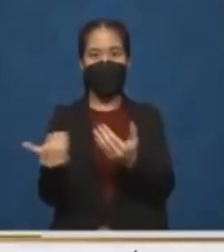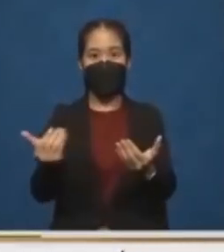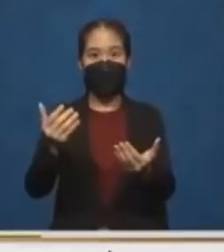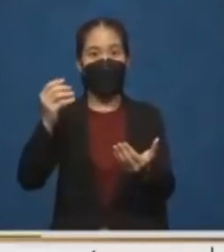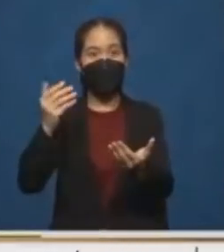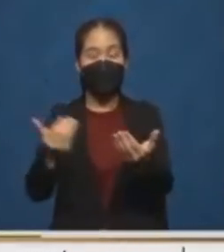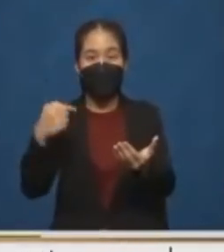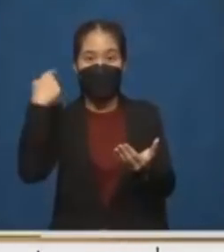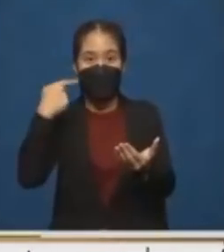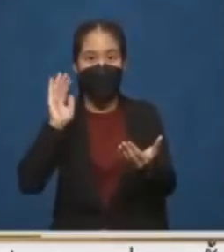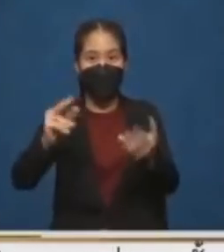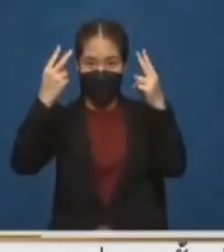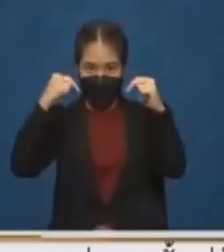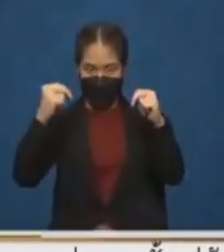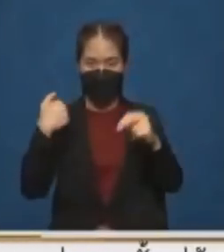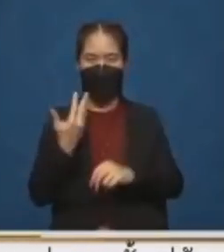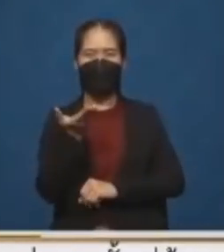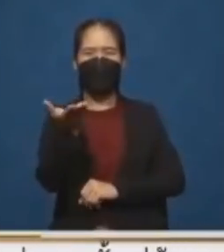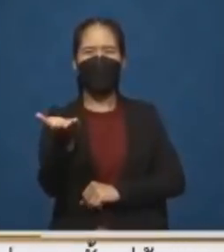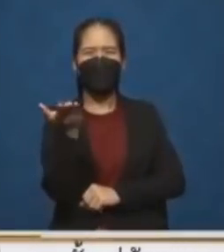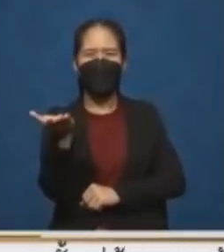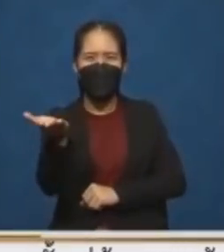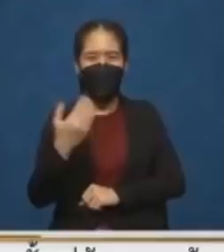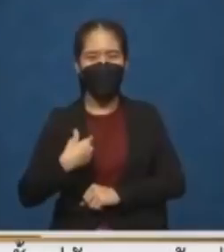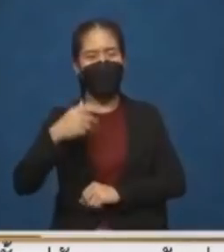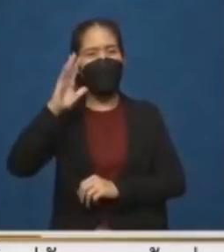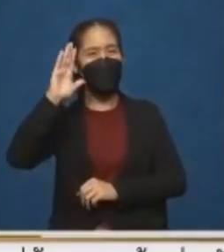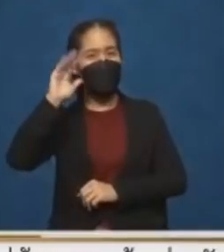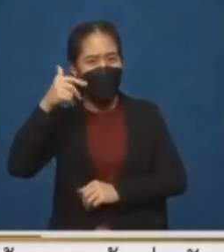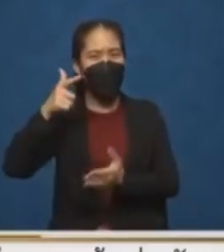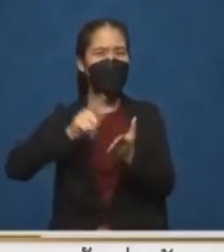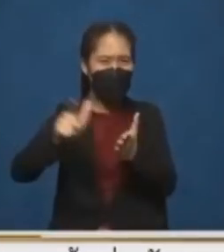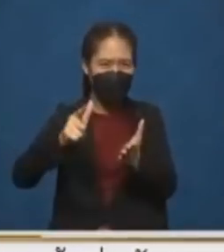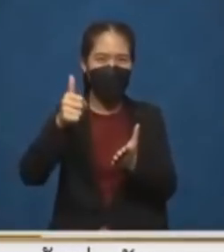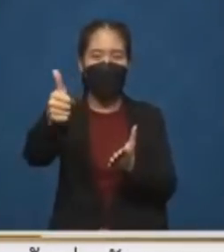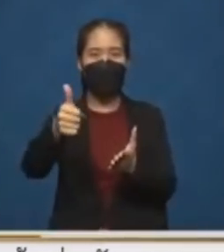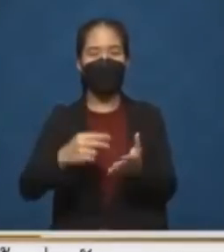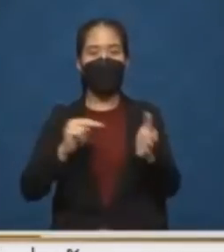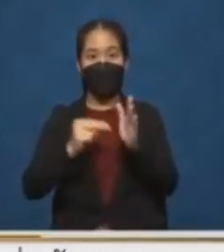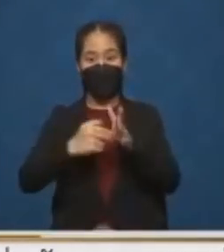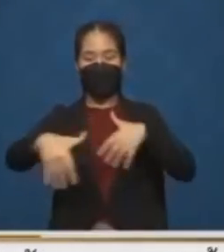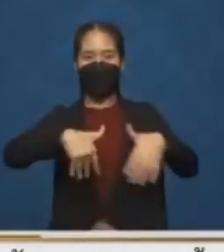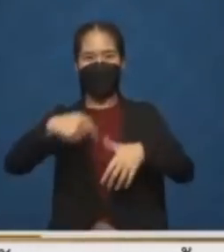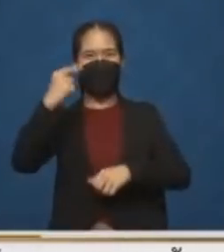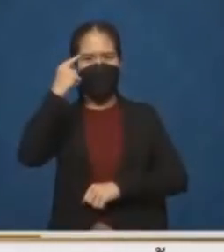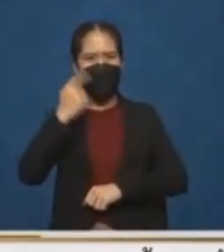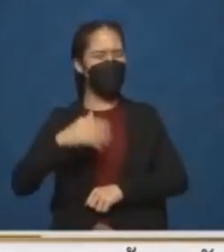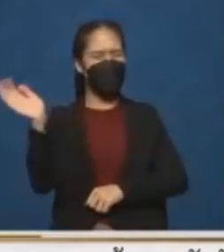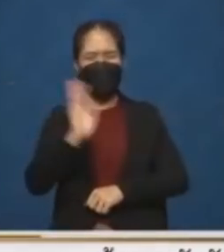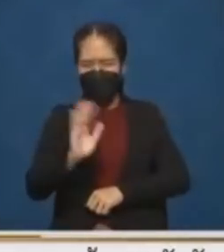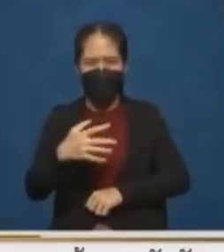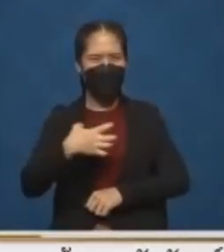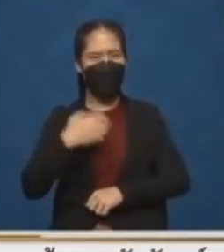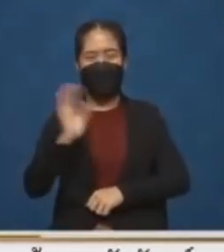ราออกนั้นเป็นสัญญาณที่ประชาชนบอกบอกท่านวาเขาไม่เอาท่านแล้วการบริหาร